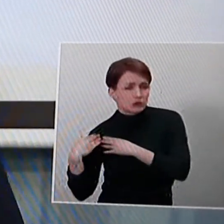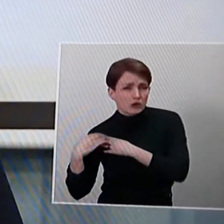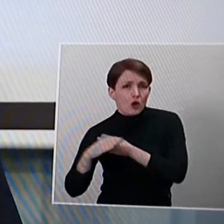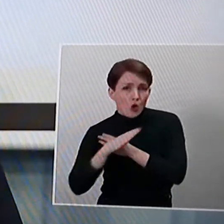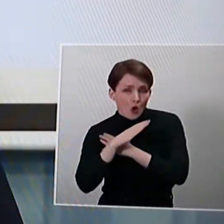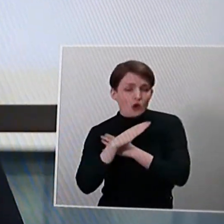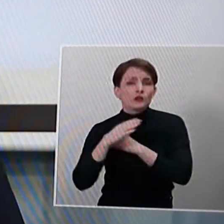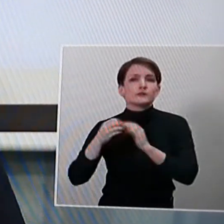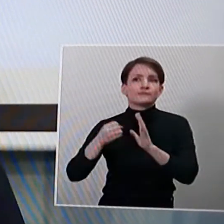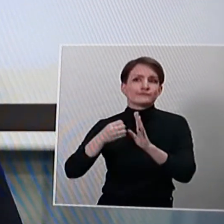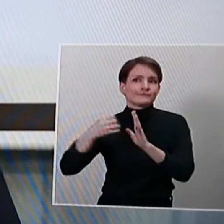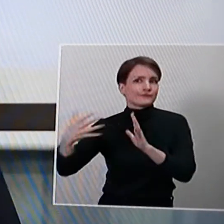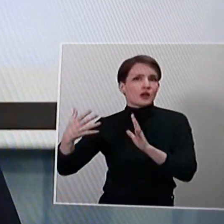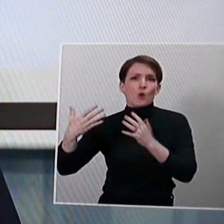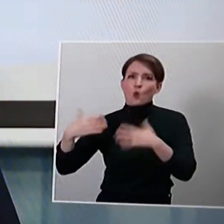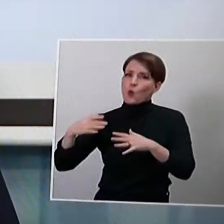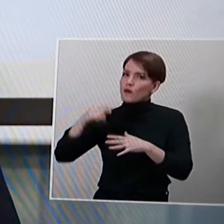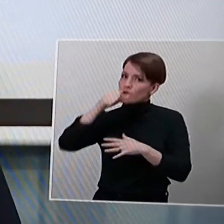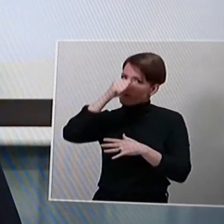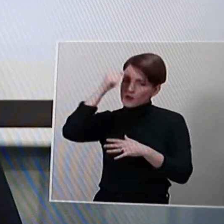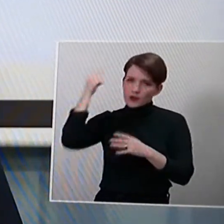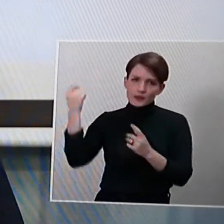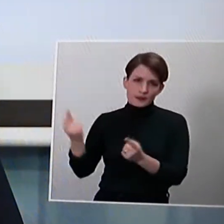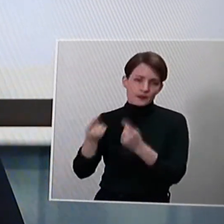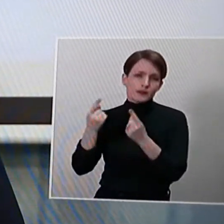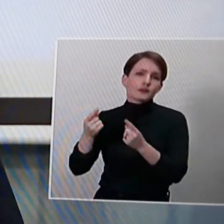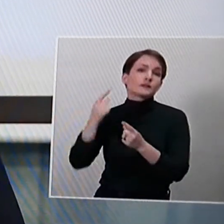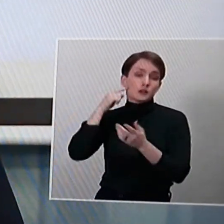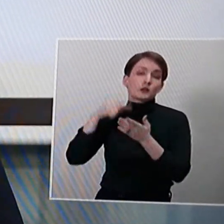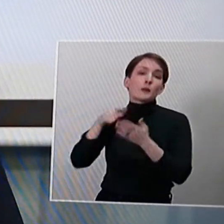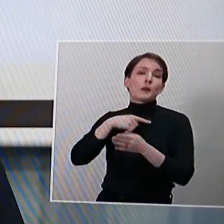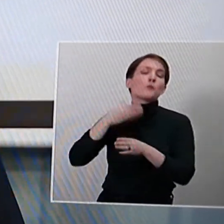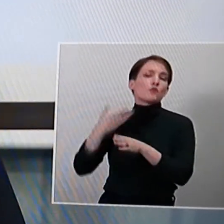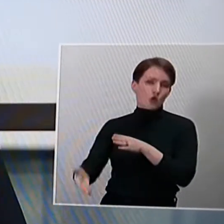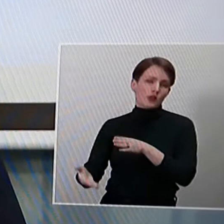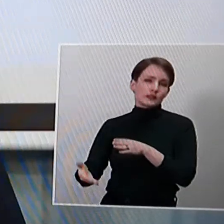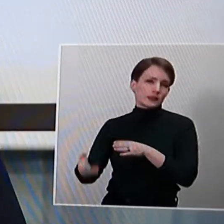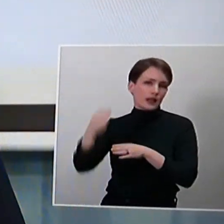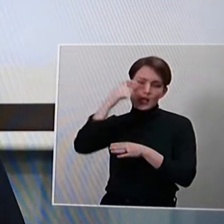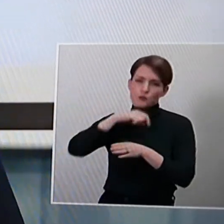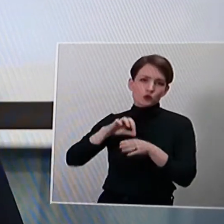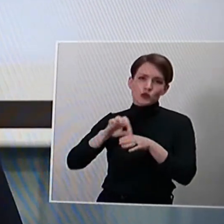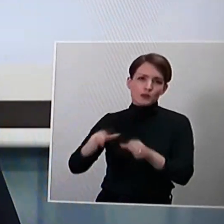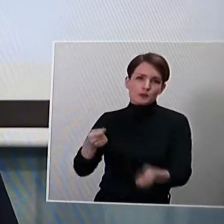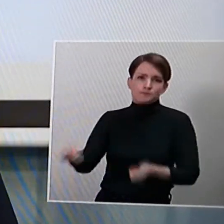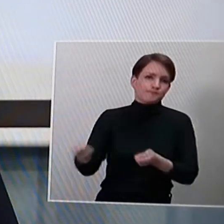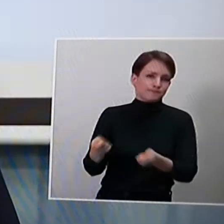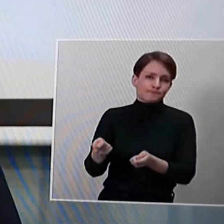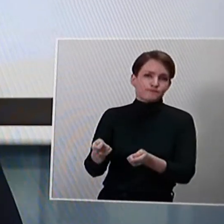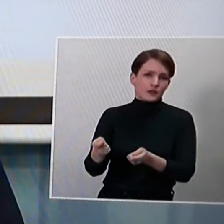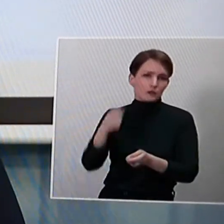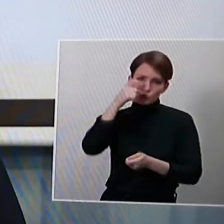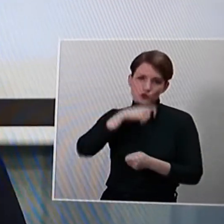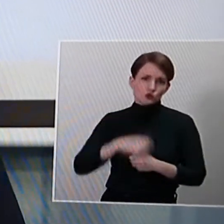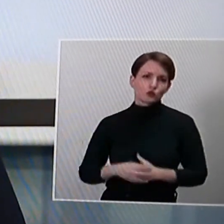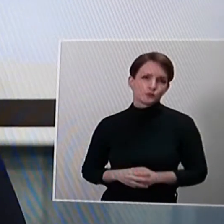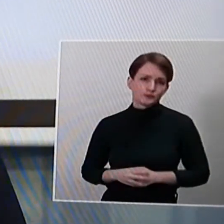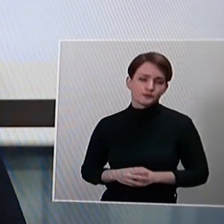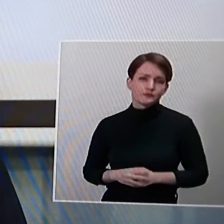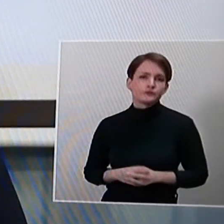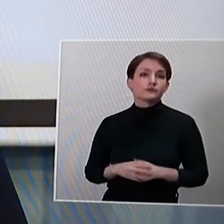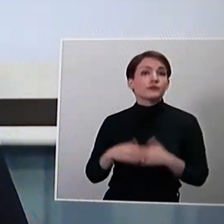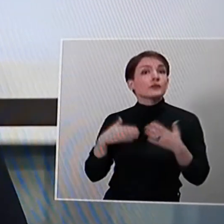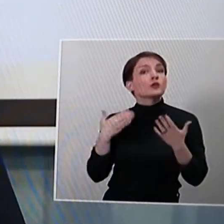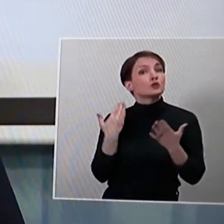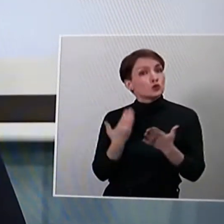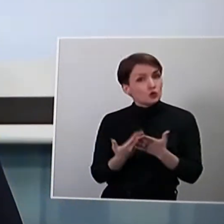erittäin vaikeat ajat. Silloin ollaan auttamattomasti myöhässä epidemian jarruttamisen ja estämisen suhteen. Siksi THL